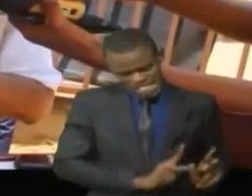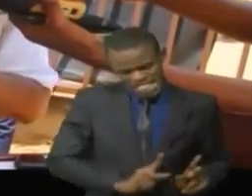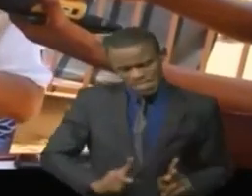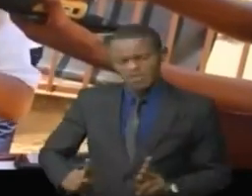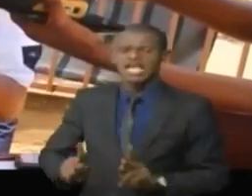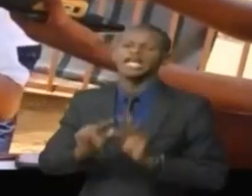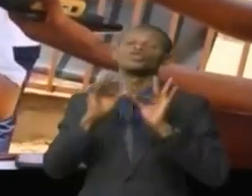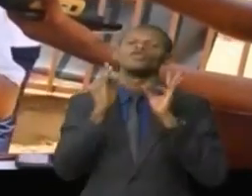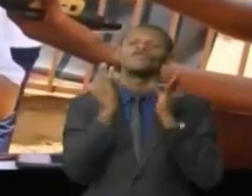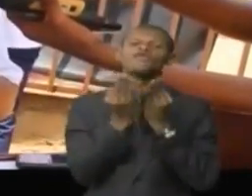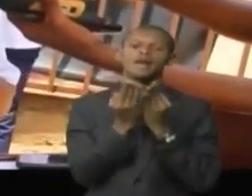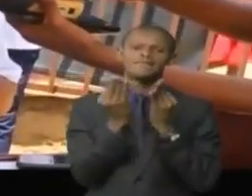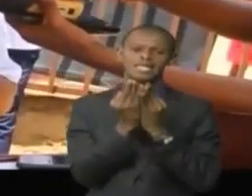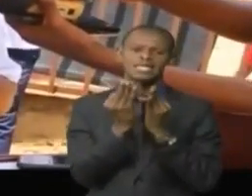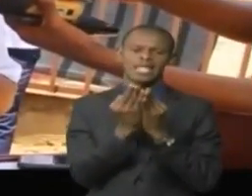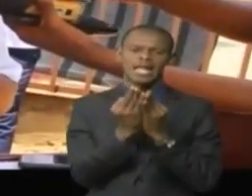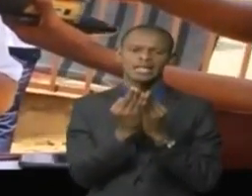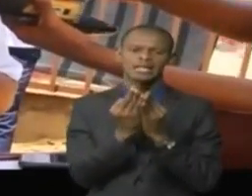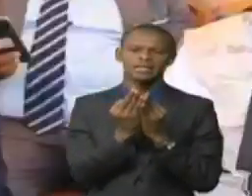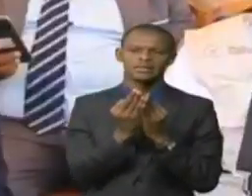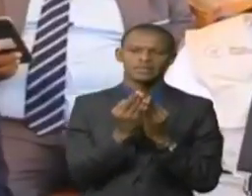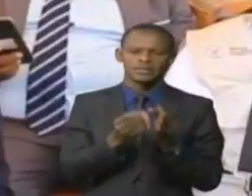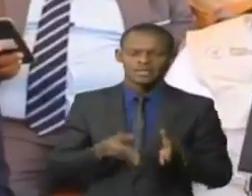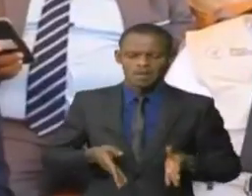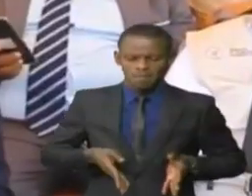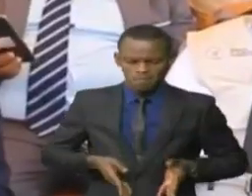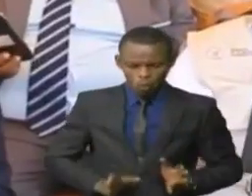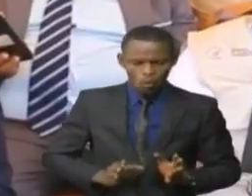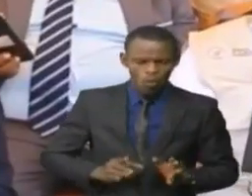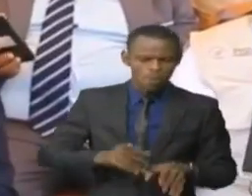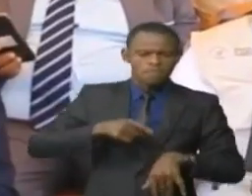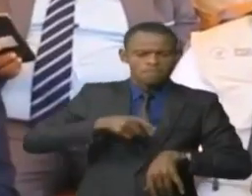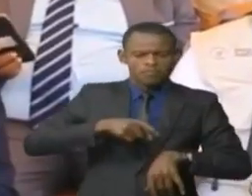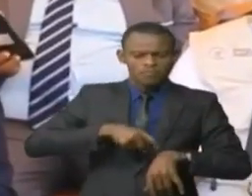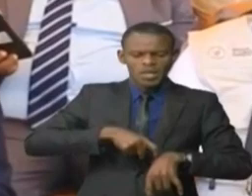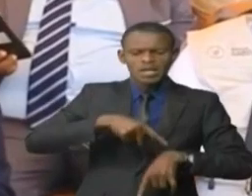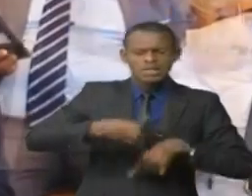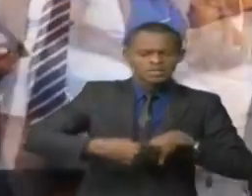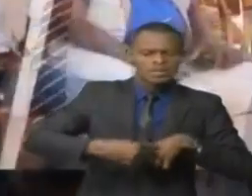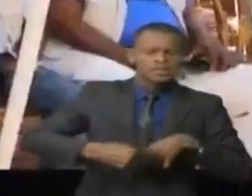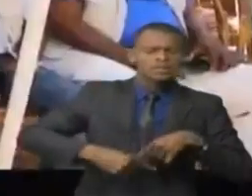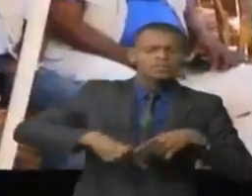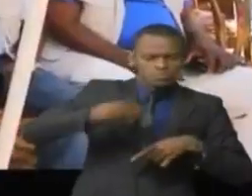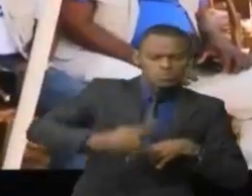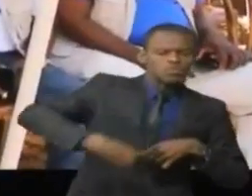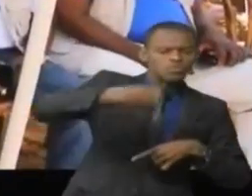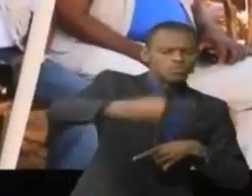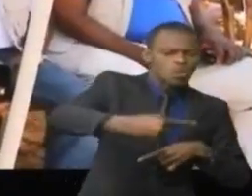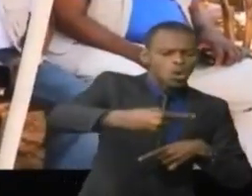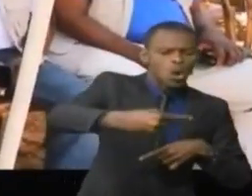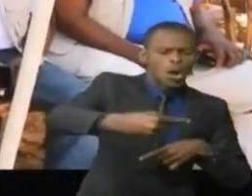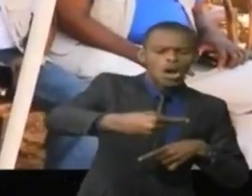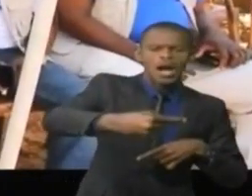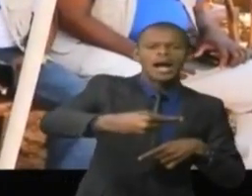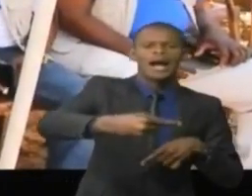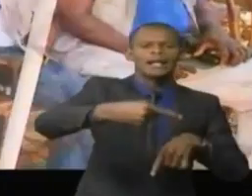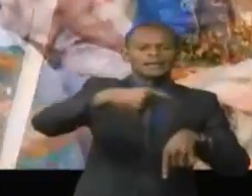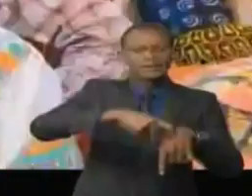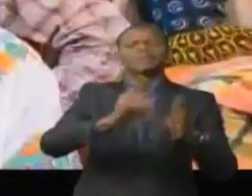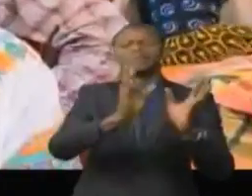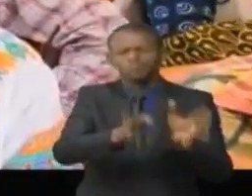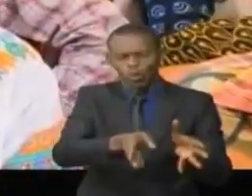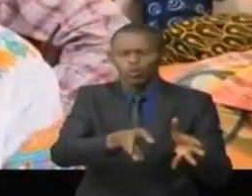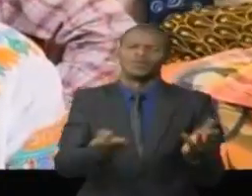les 18 zones de santé du Kassai. Docteur Delphine Yeye, représentant du chef des divisions de la santé, donne